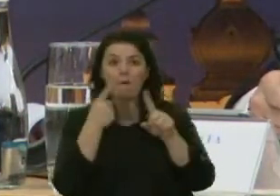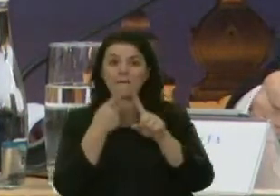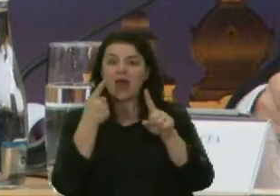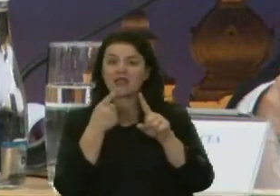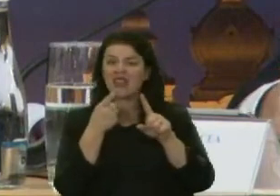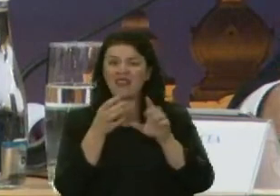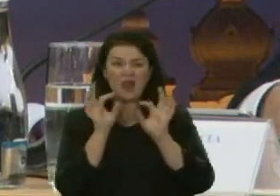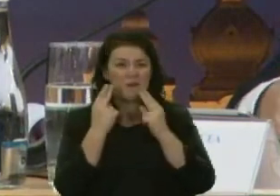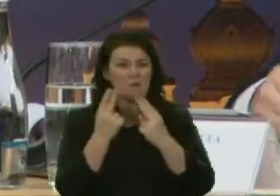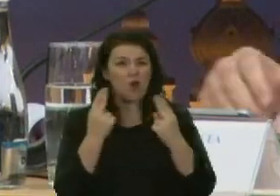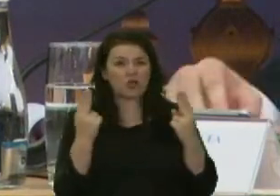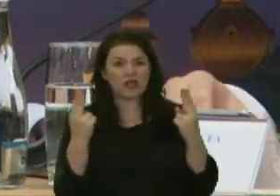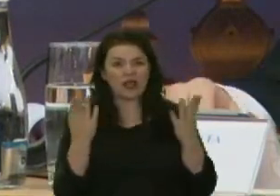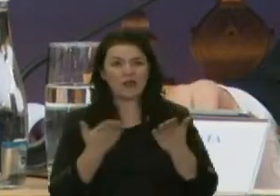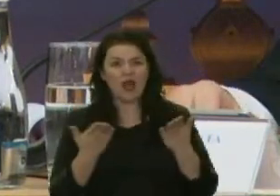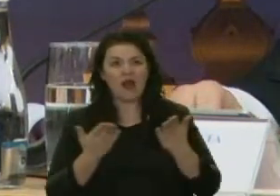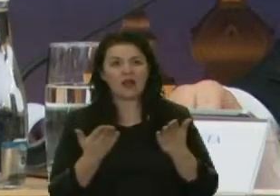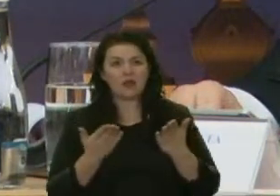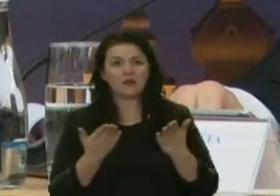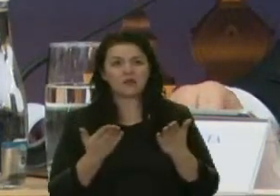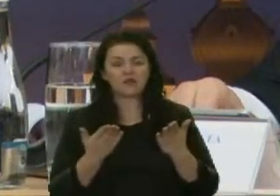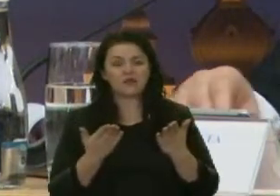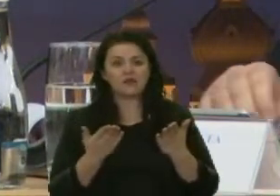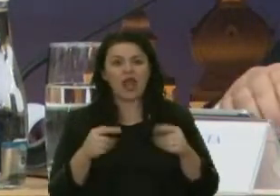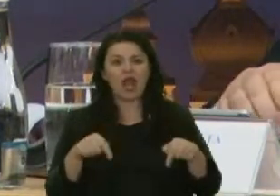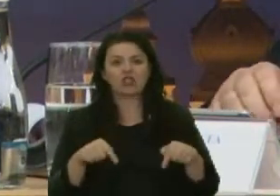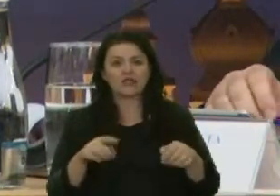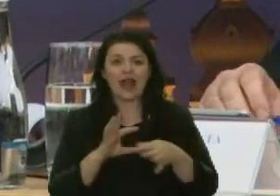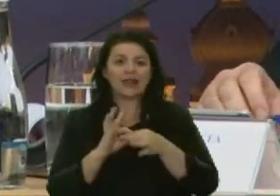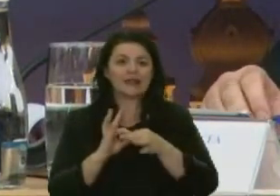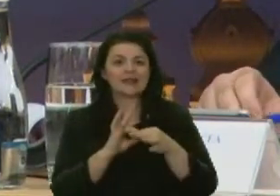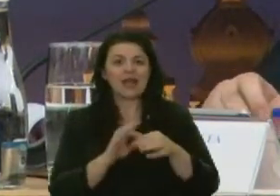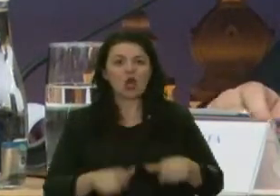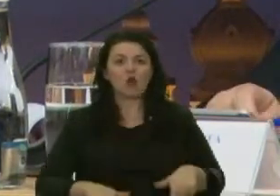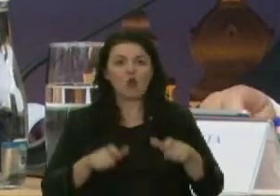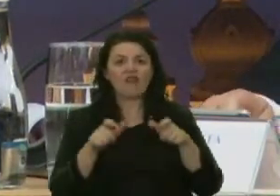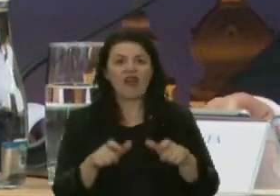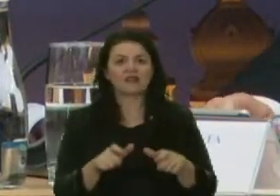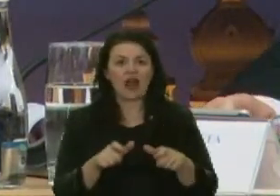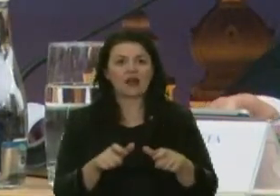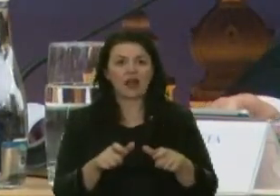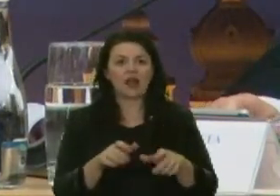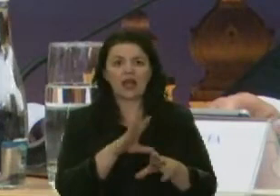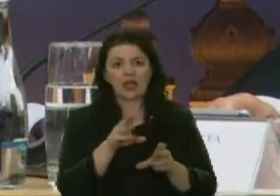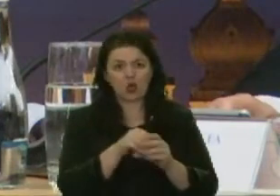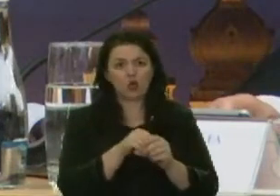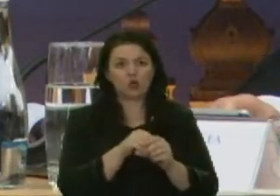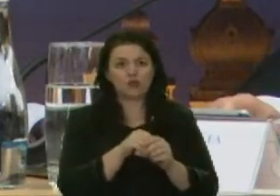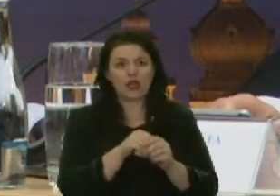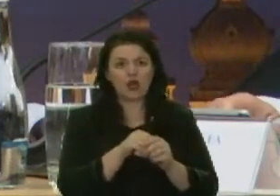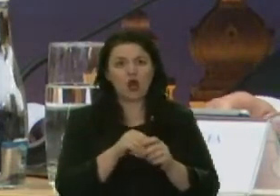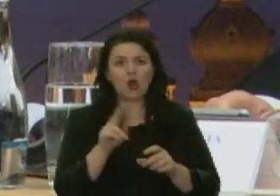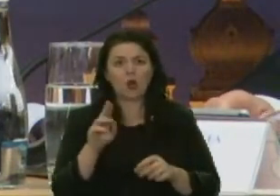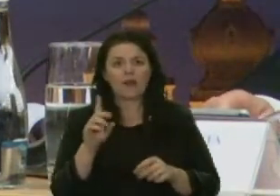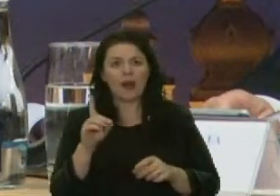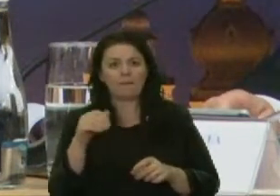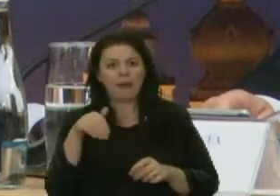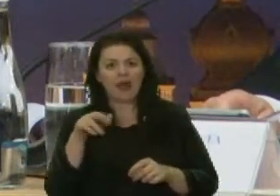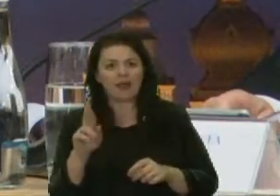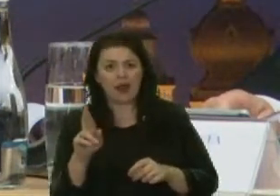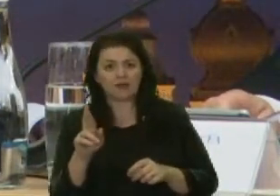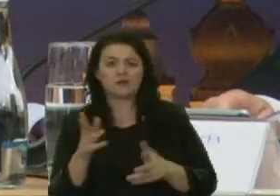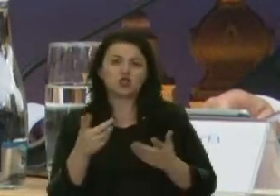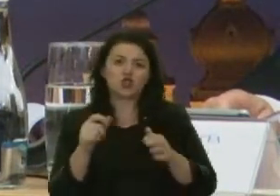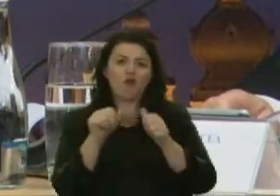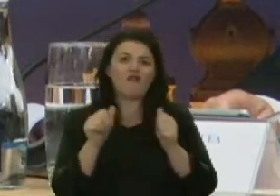extrem de important pe care această alianță de guvernare care includ și evident UDMR ul pentru că într o